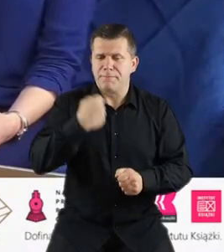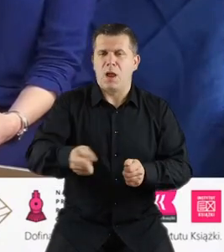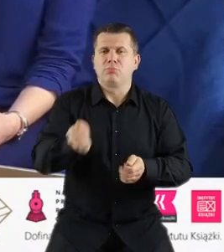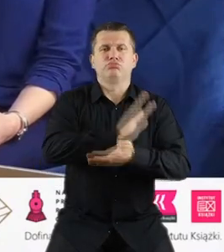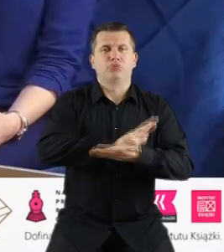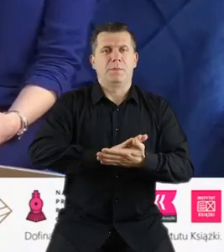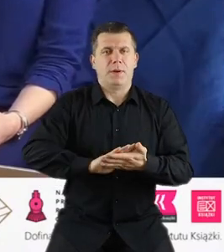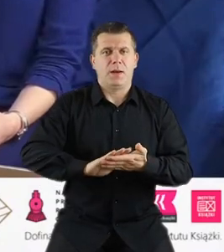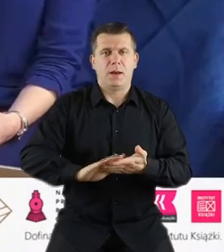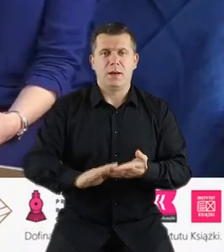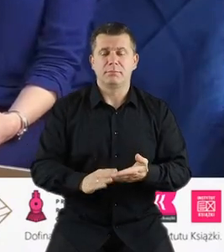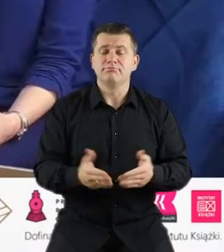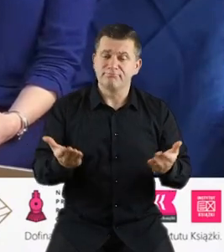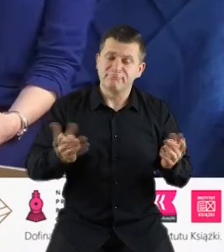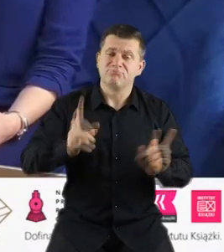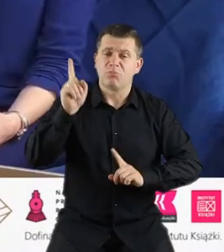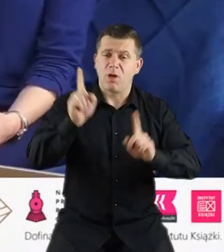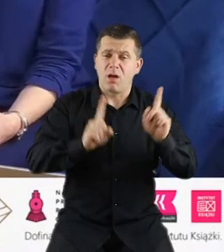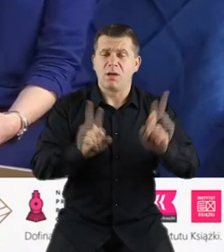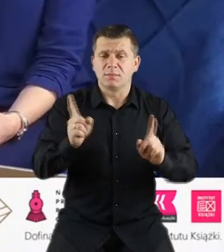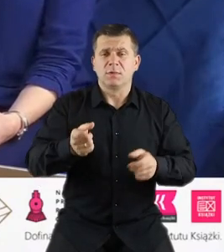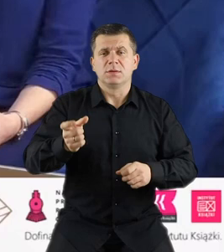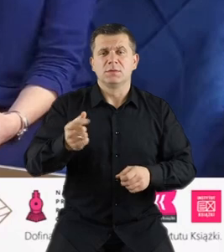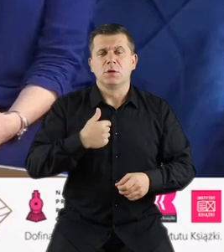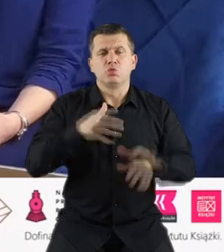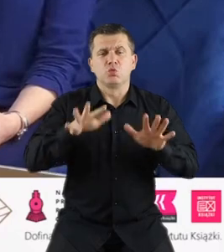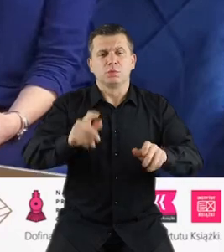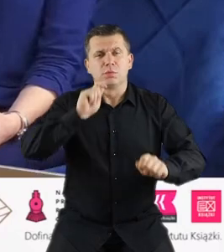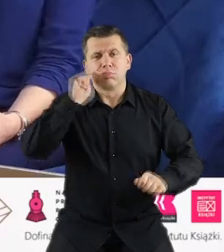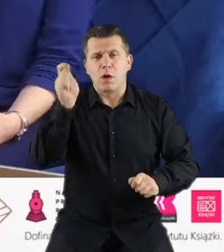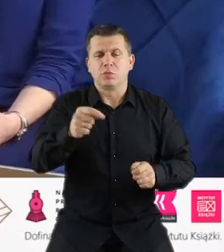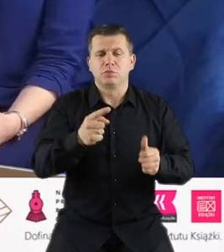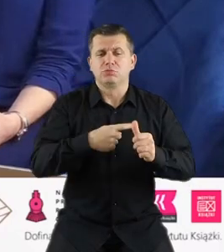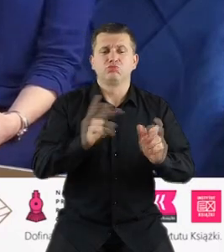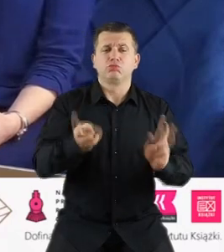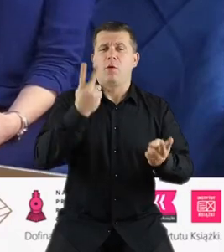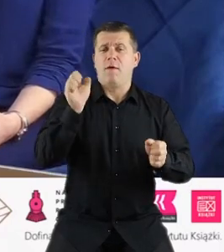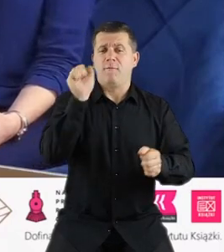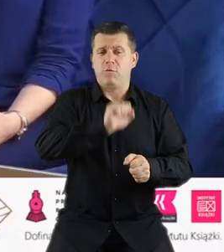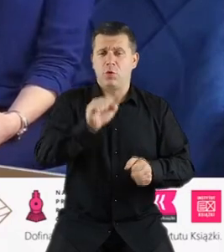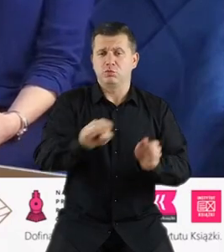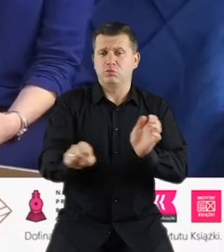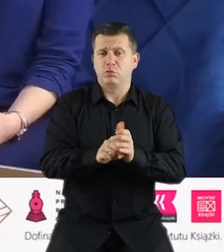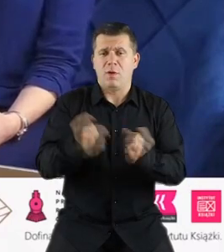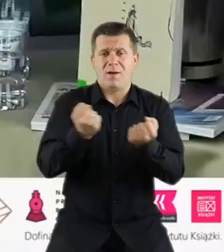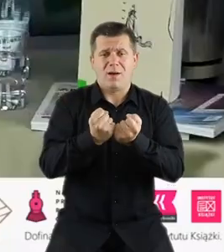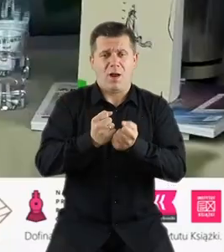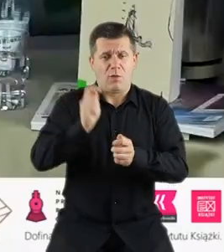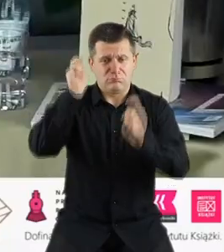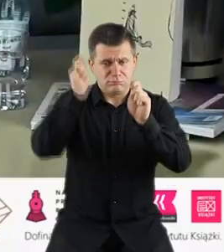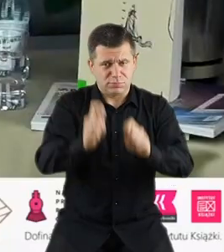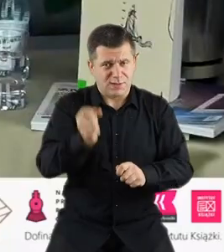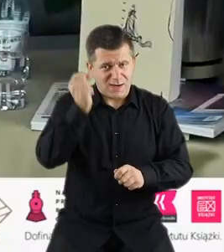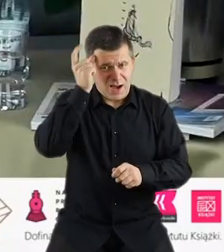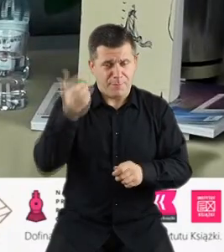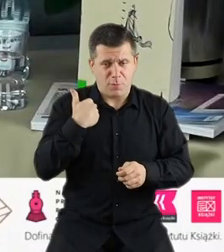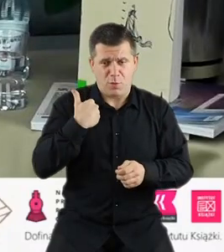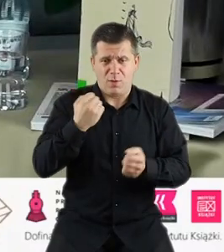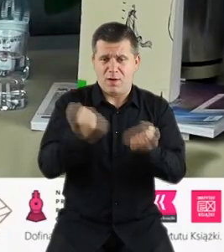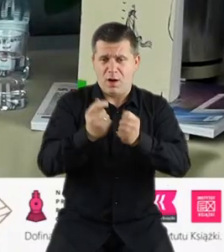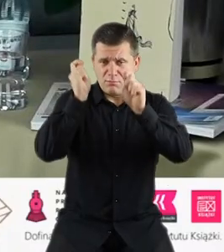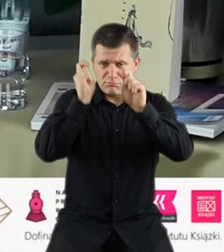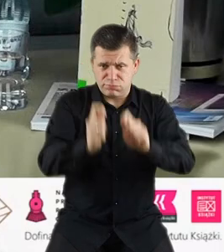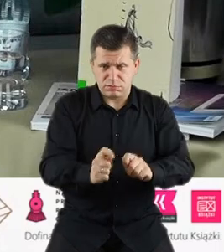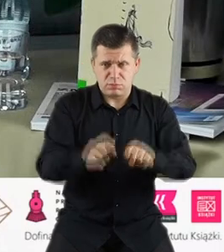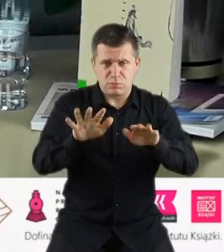bardzo przepraszam. Tak się czasem zdarza, kiedy człowiek podróżuje z Wrocławia do Krakowa, bo dzisiaj rano przyjechałam do Krakowa z Wrocławia, gdzie